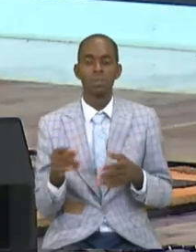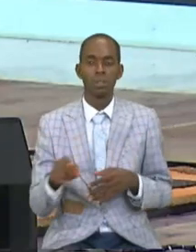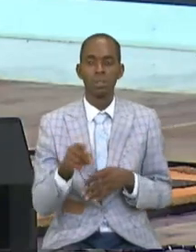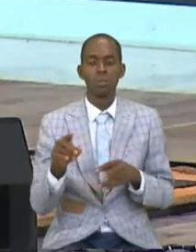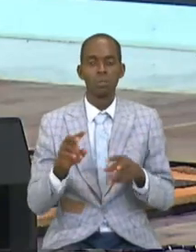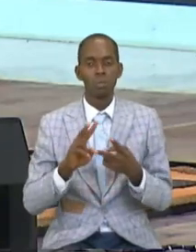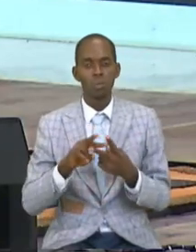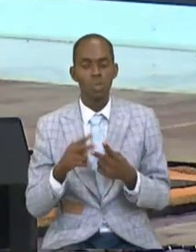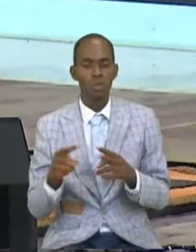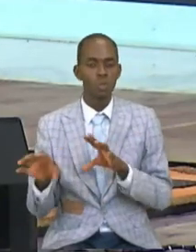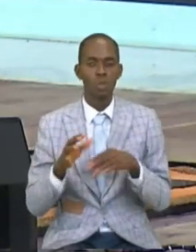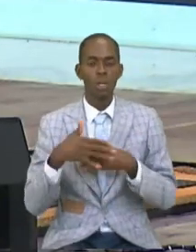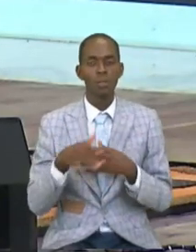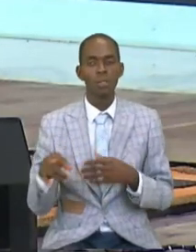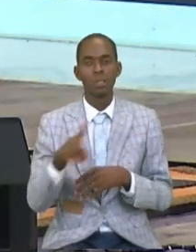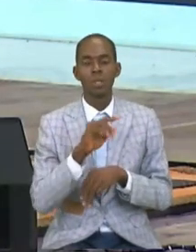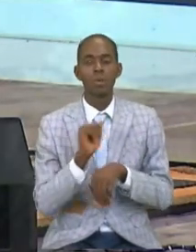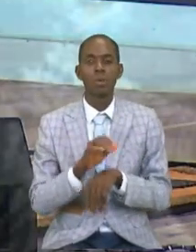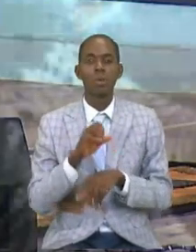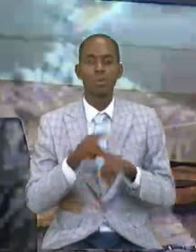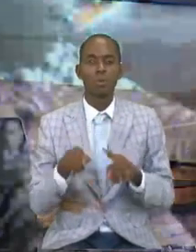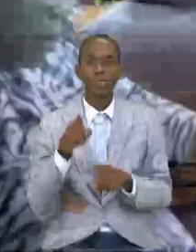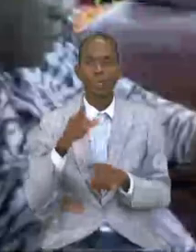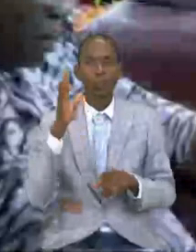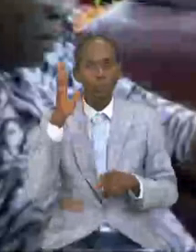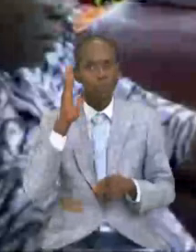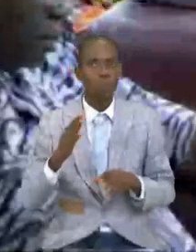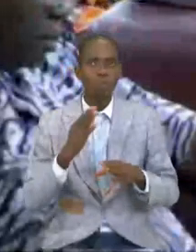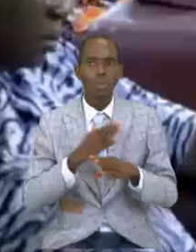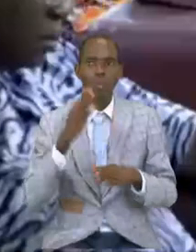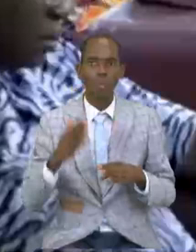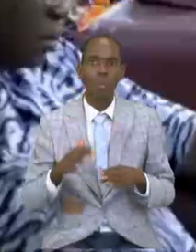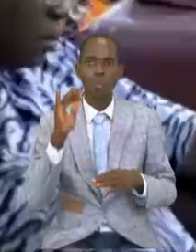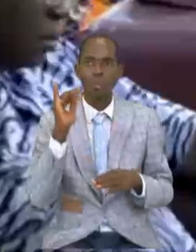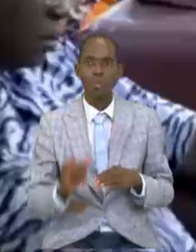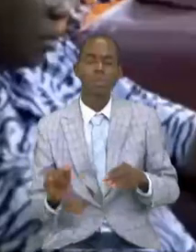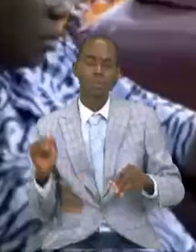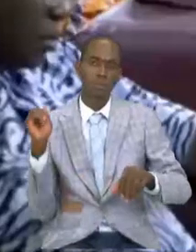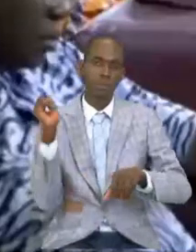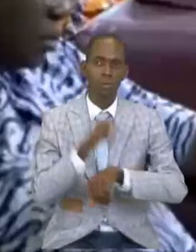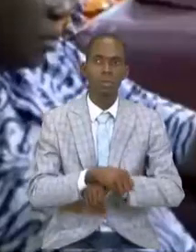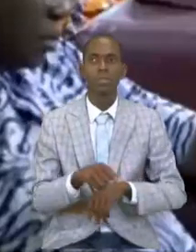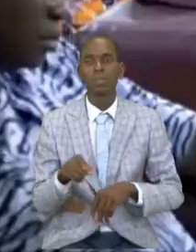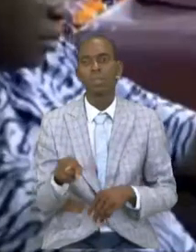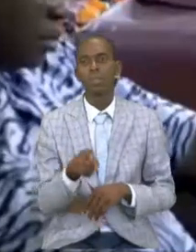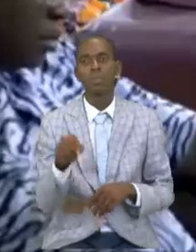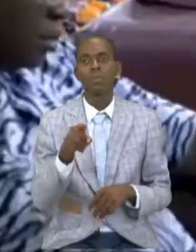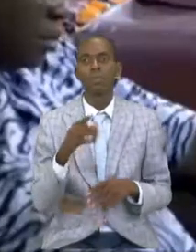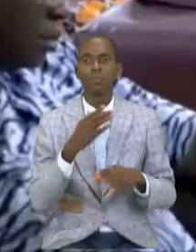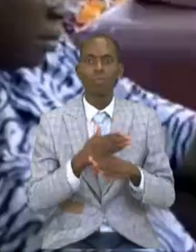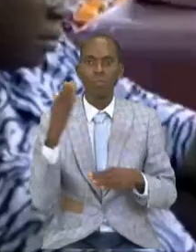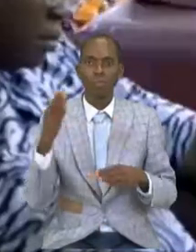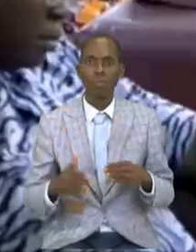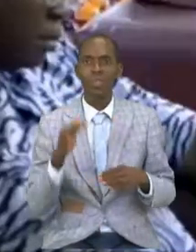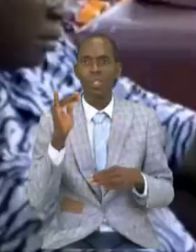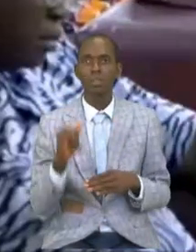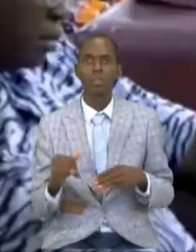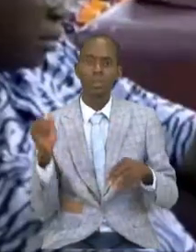point. Tu n'imiteras point ces peuples dans leur conduite, mais tu les